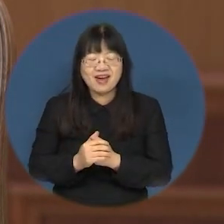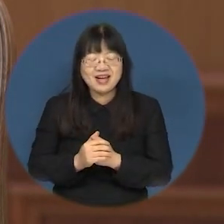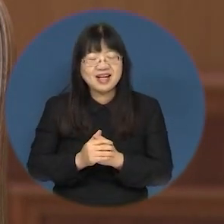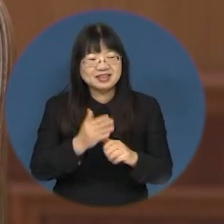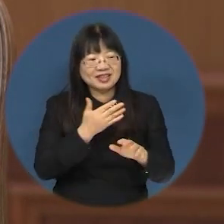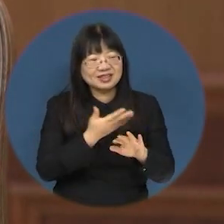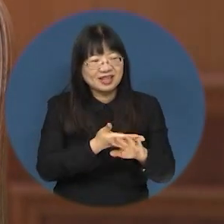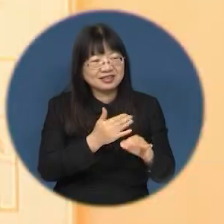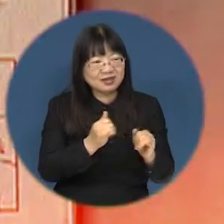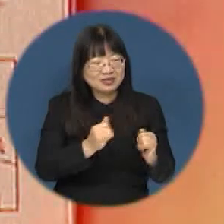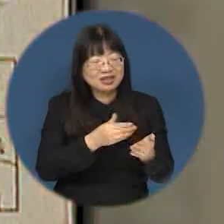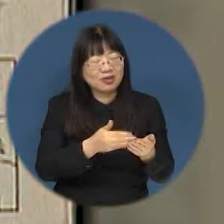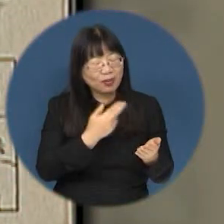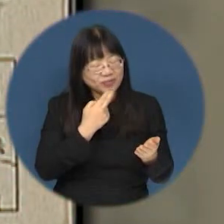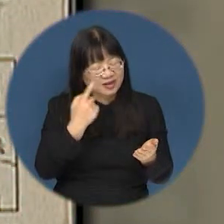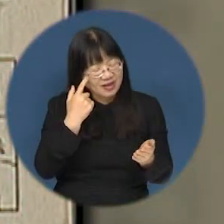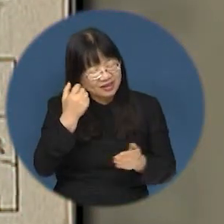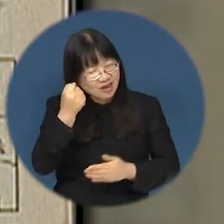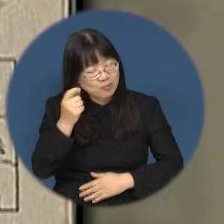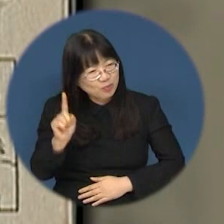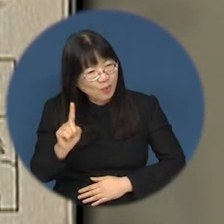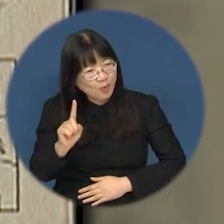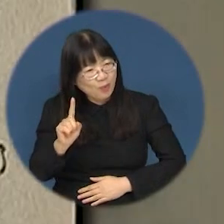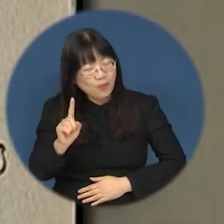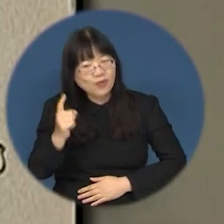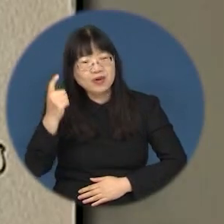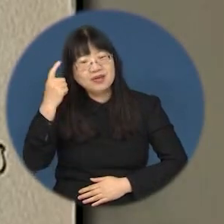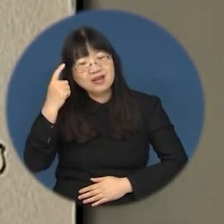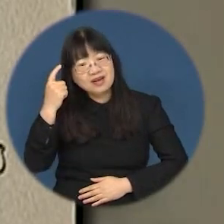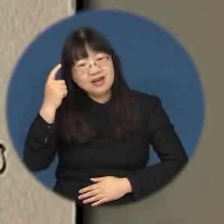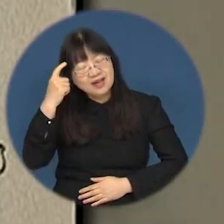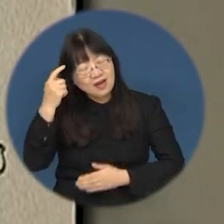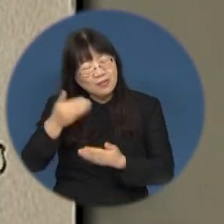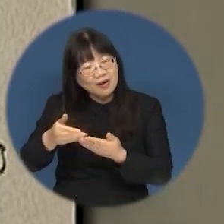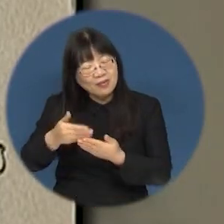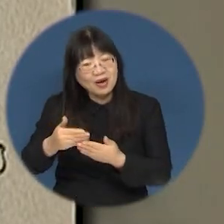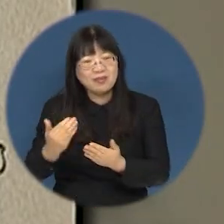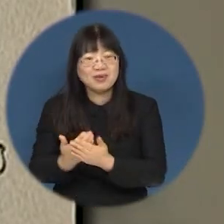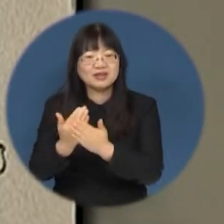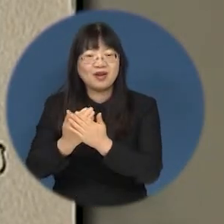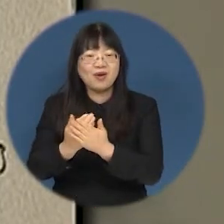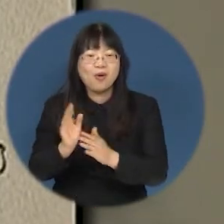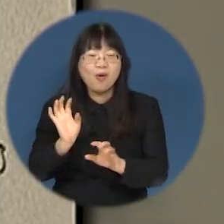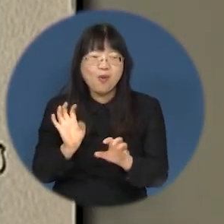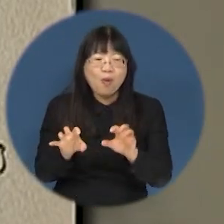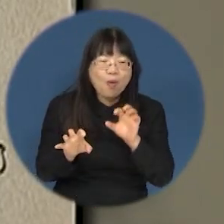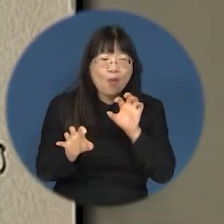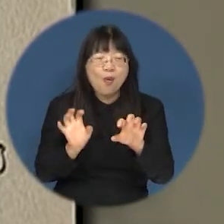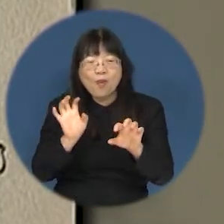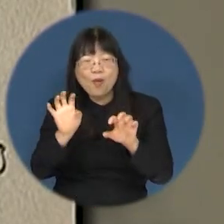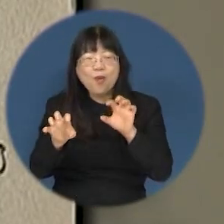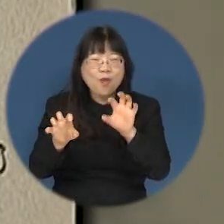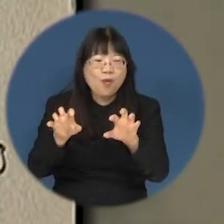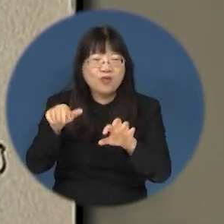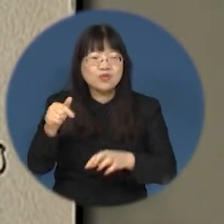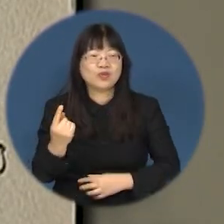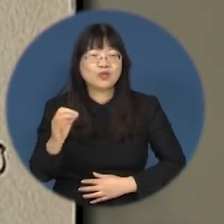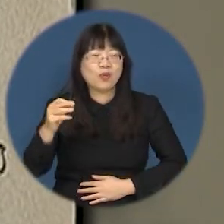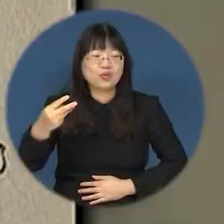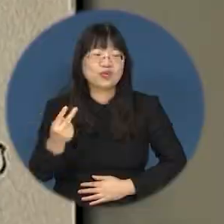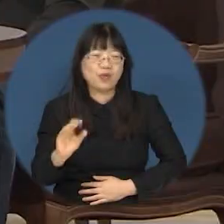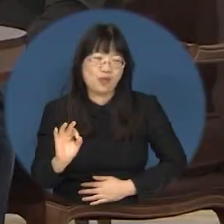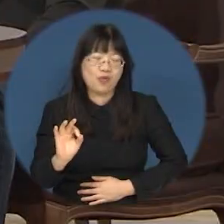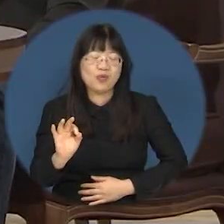동물 그런 쪽으로 생각하다 보니까 계속해서 생각이 이제 상상이 발전돼서 공룡까지 간 거예요. 예. 그렇군요.